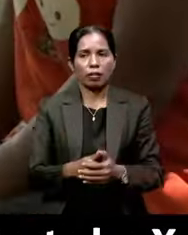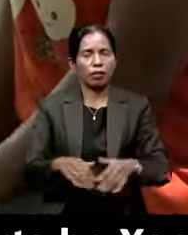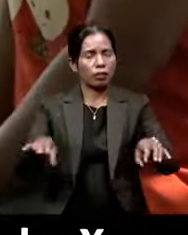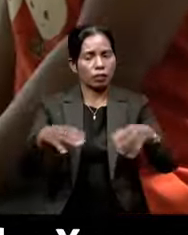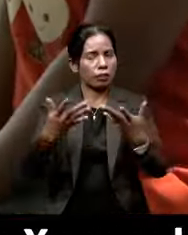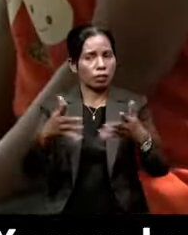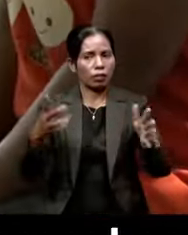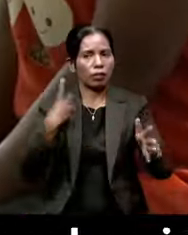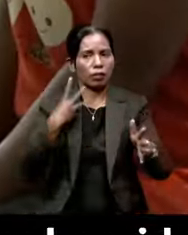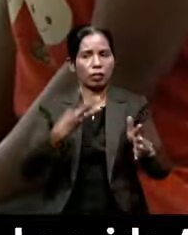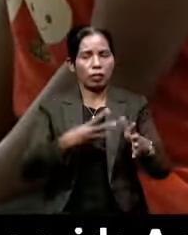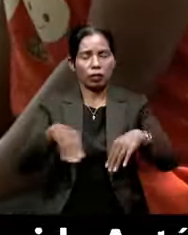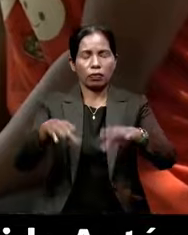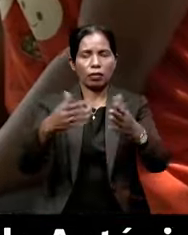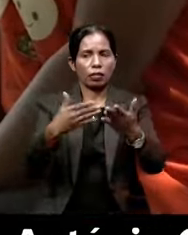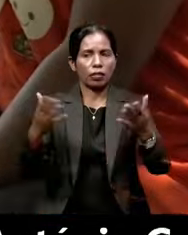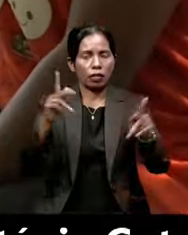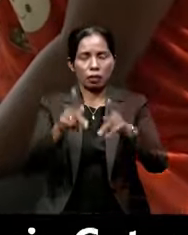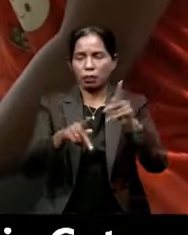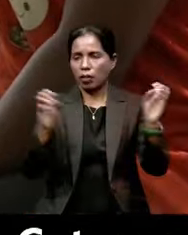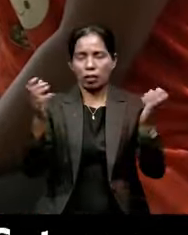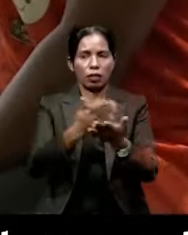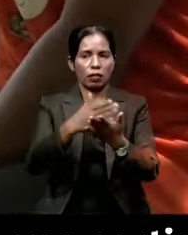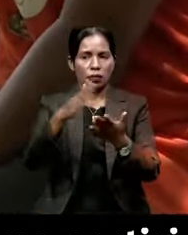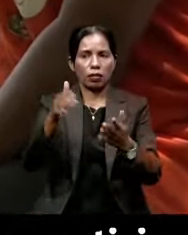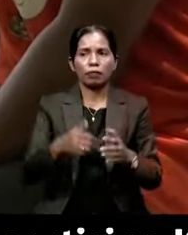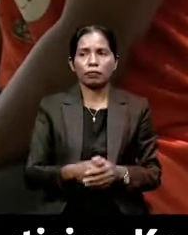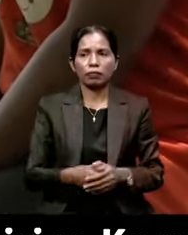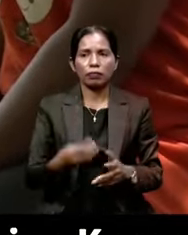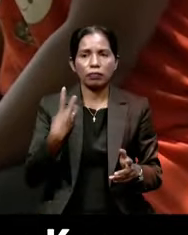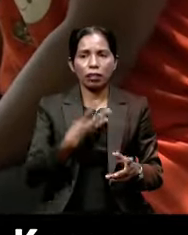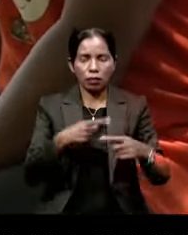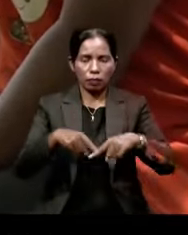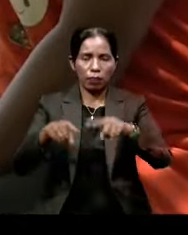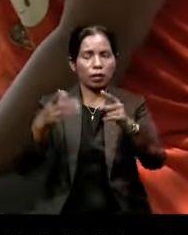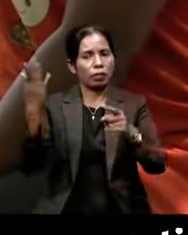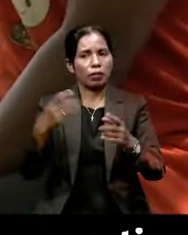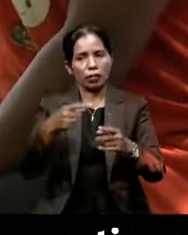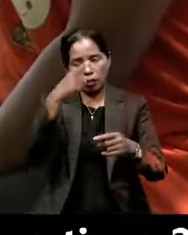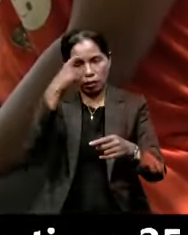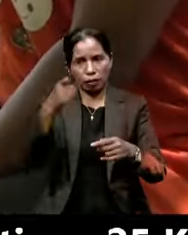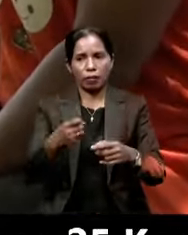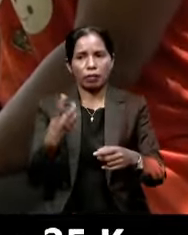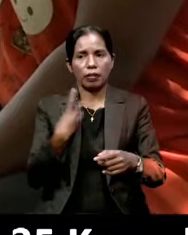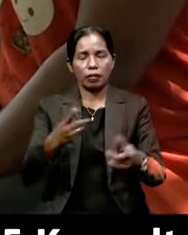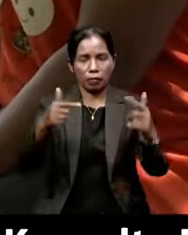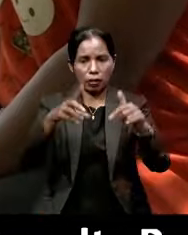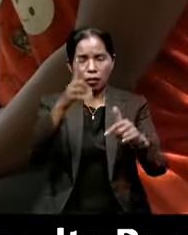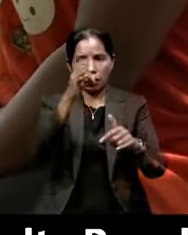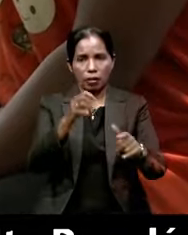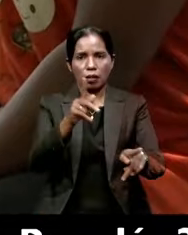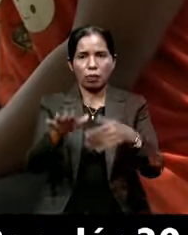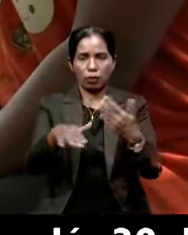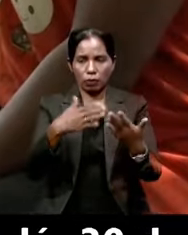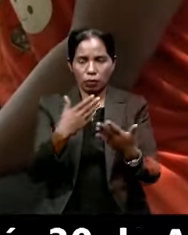masalah ya. Itu atau dia hafan sasaran itu masih malah hola. Purki itu apa ya neba? Tapi itu nya Maya kapital ne kan emang itu nya